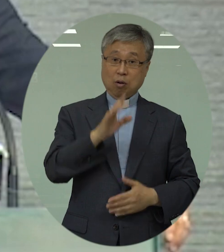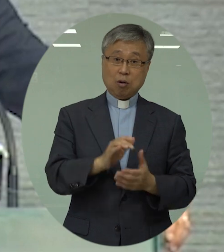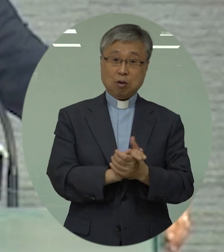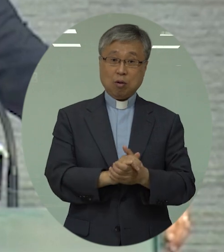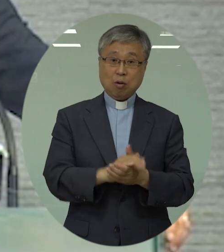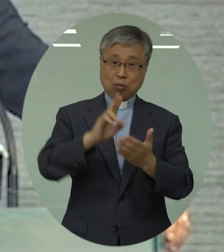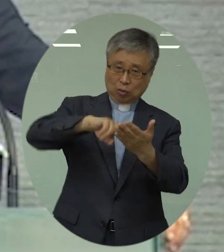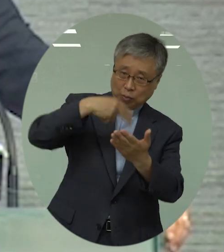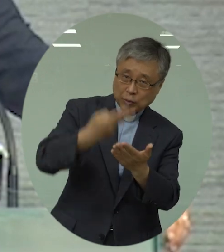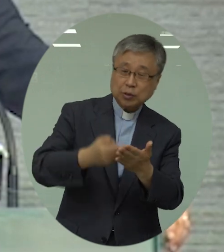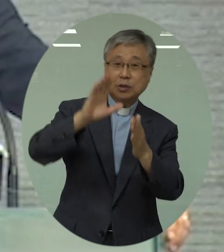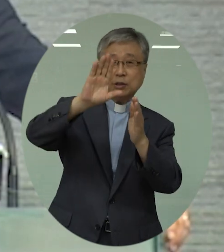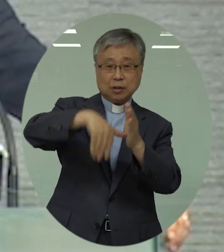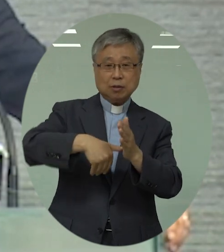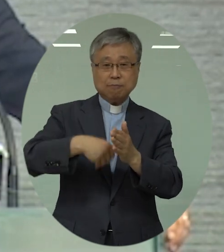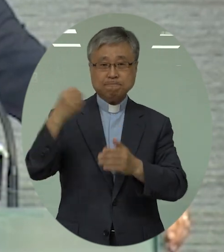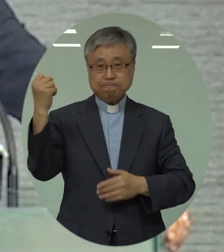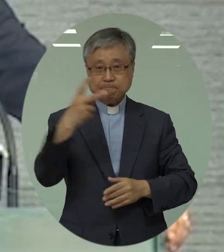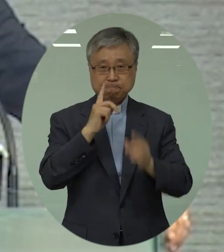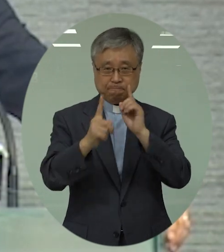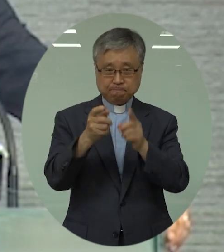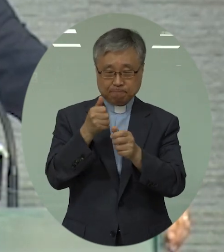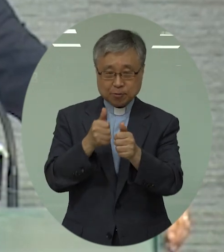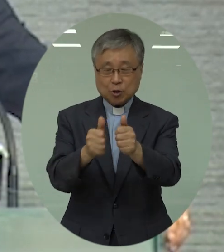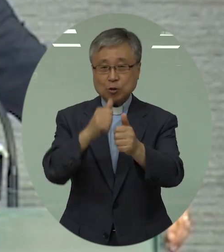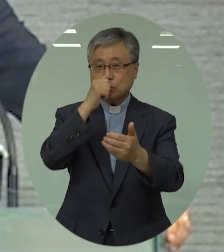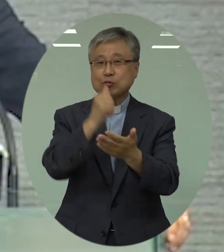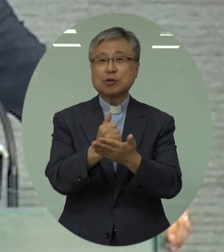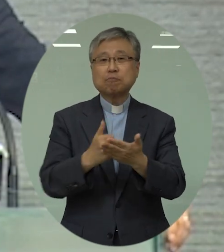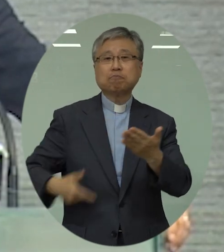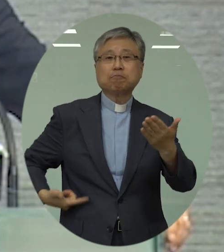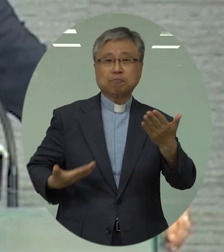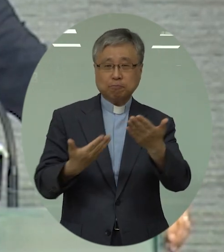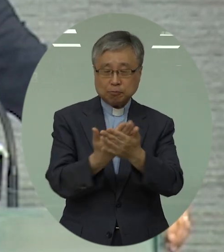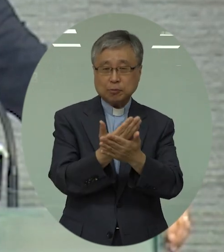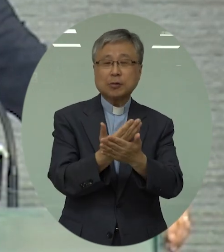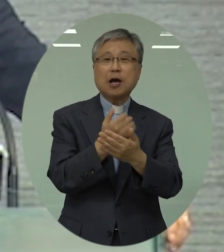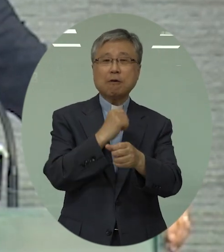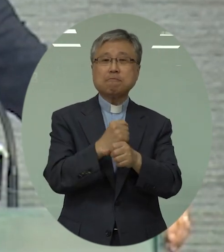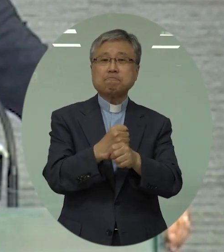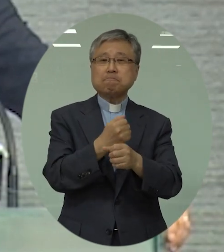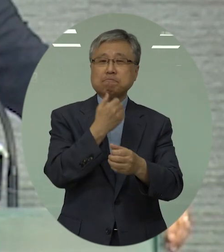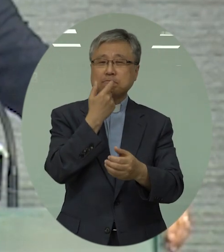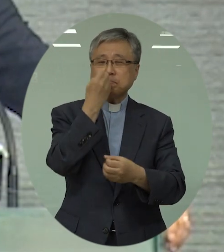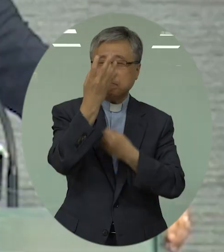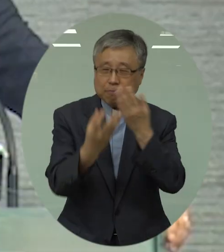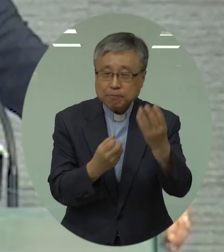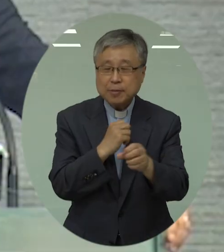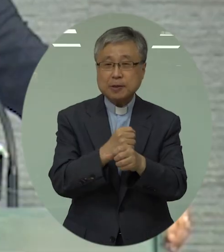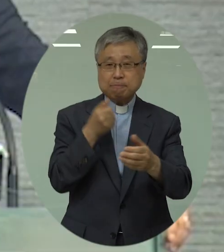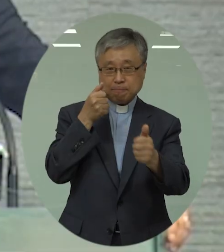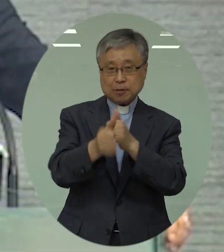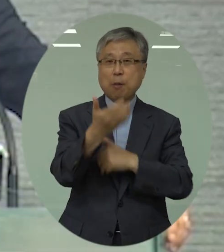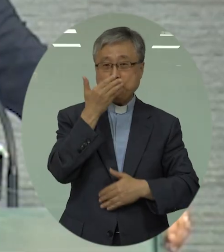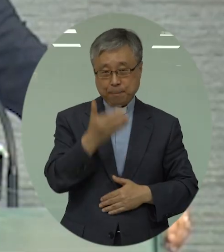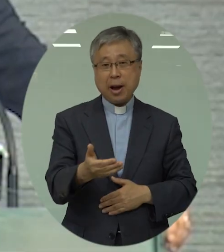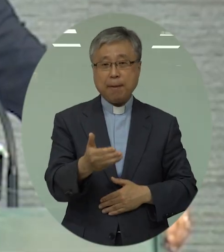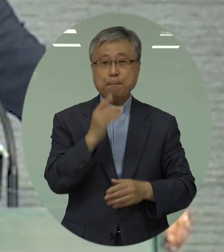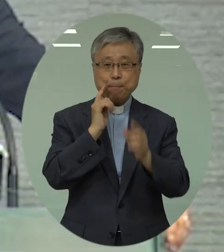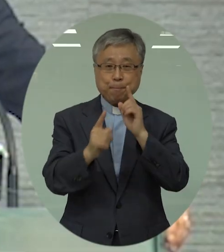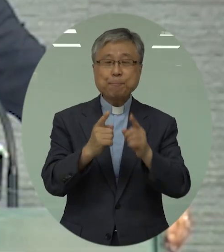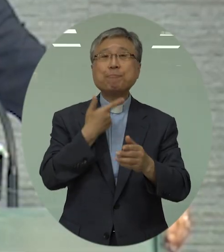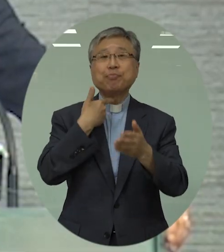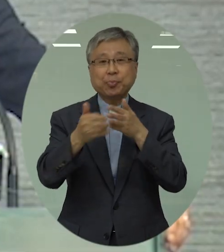또 넘어질 때도 다시 말씀을 따라 죄를 자백하고 일어설 줄 알고 다시 승리할 줄 알고 그러니까